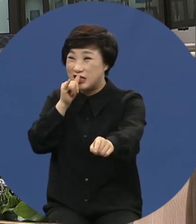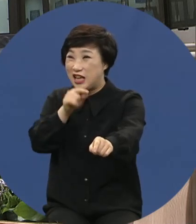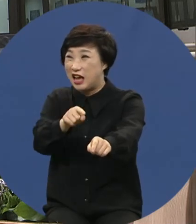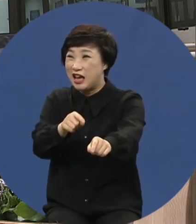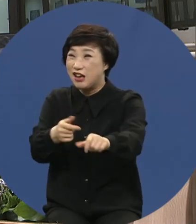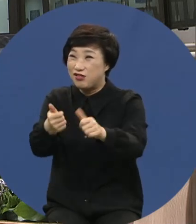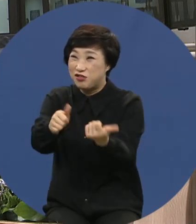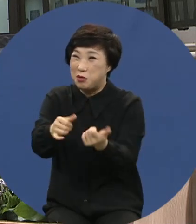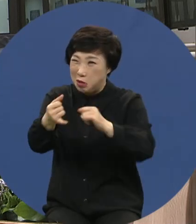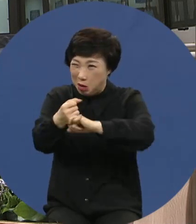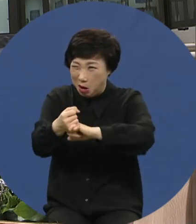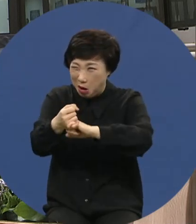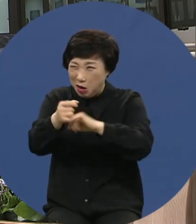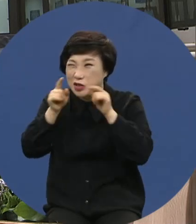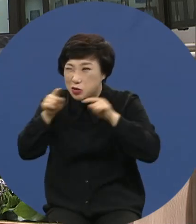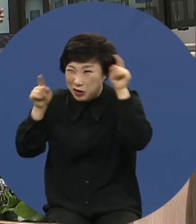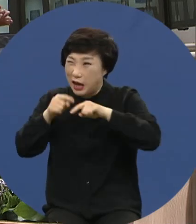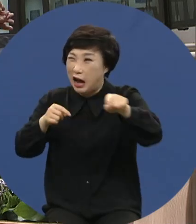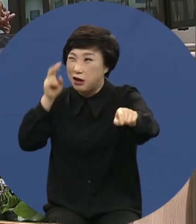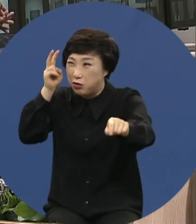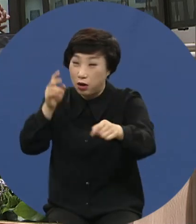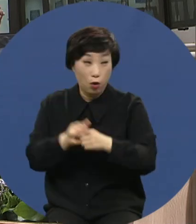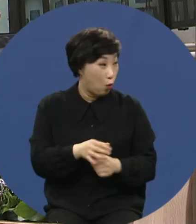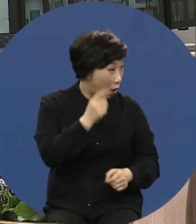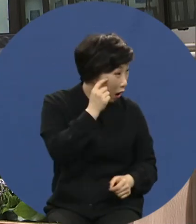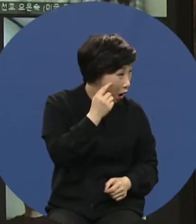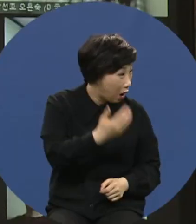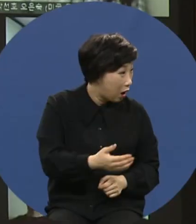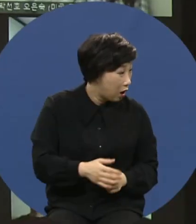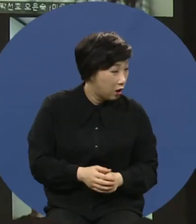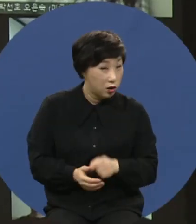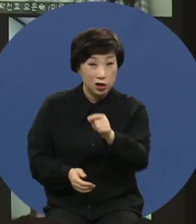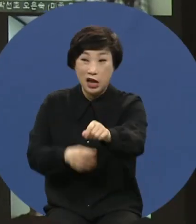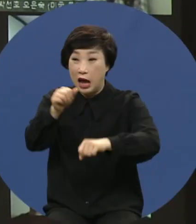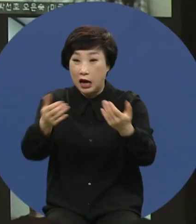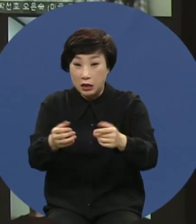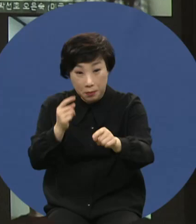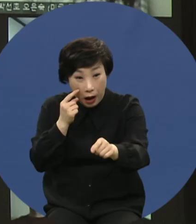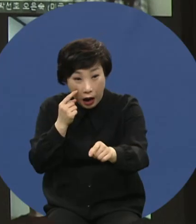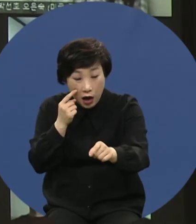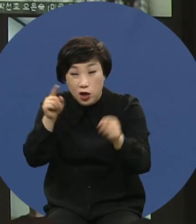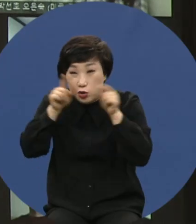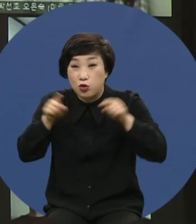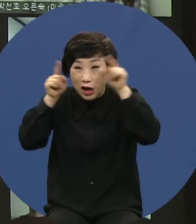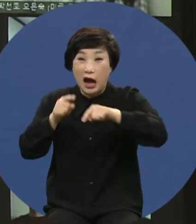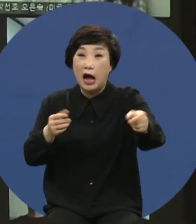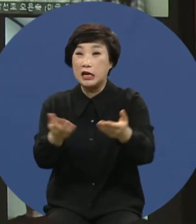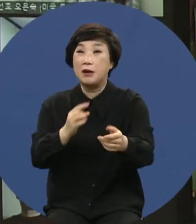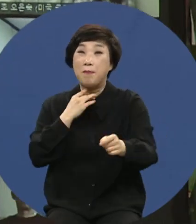꼭 지옥 갈 거예요. 왜? 하는 짓을 치다 보면요 지옥 갈 짓만 해요.